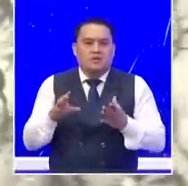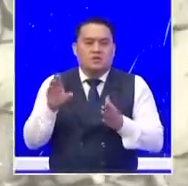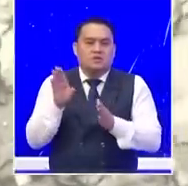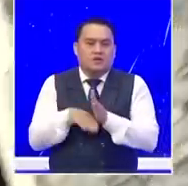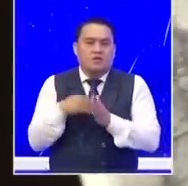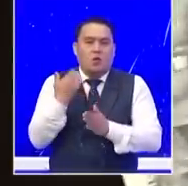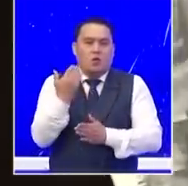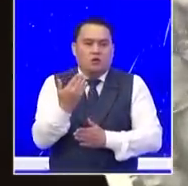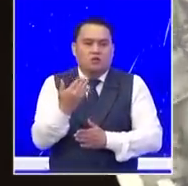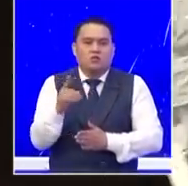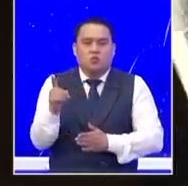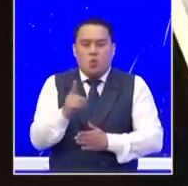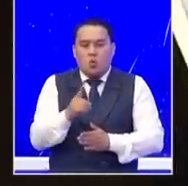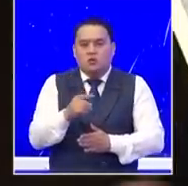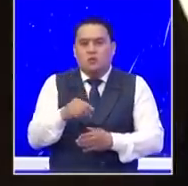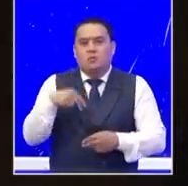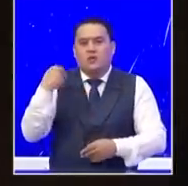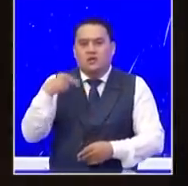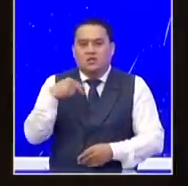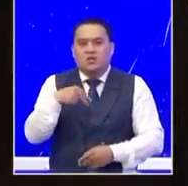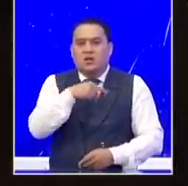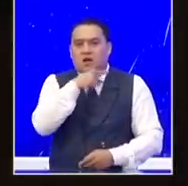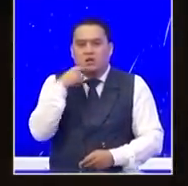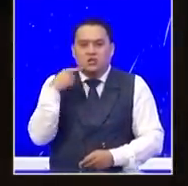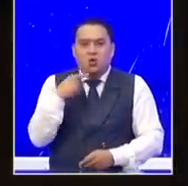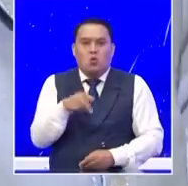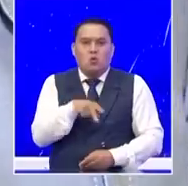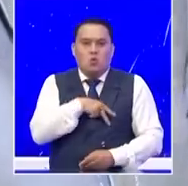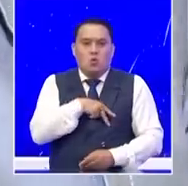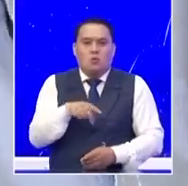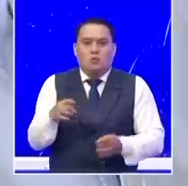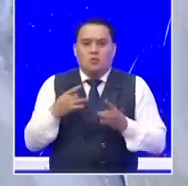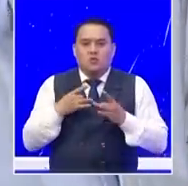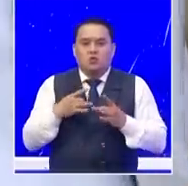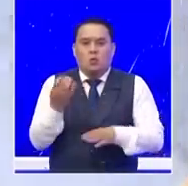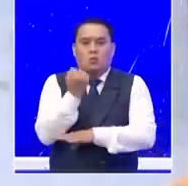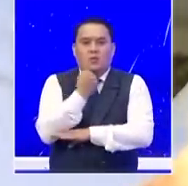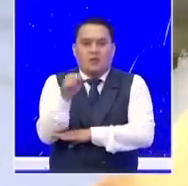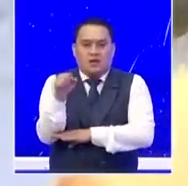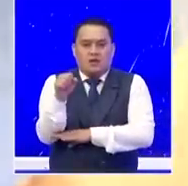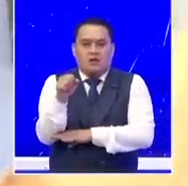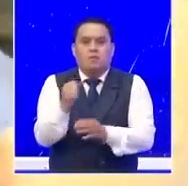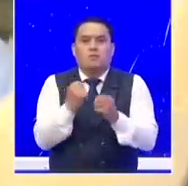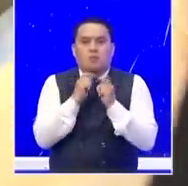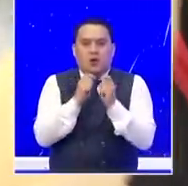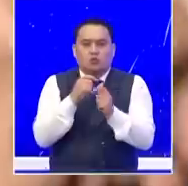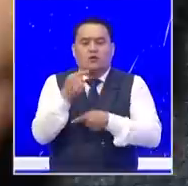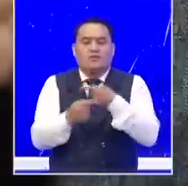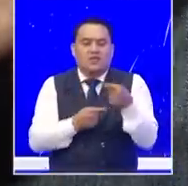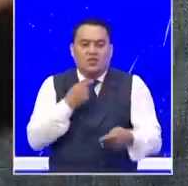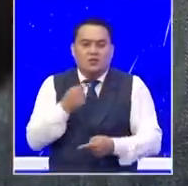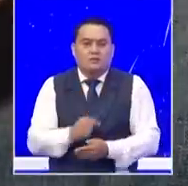семейства. Добавим от имени президента Российской Федерации, он удостоился юбилейной медали за победу. Награду получили потомки